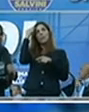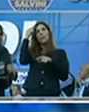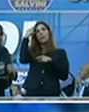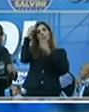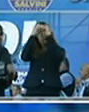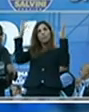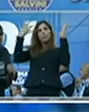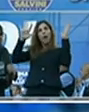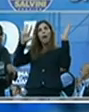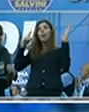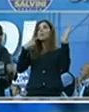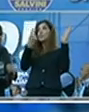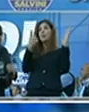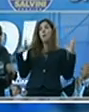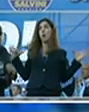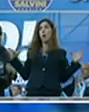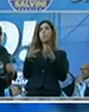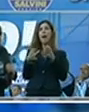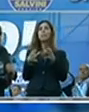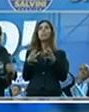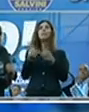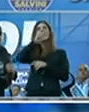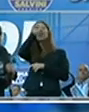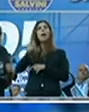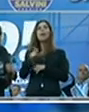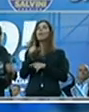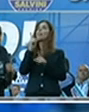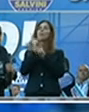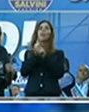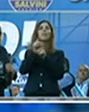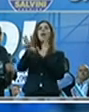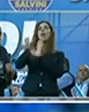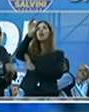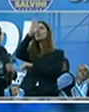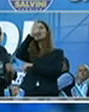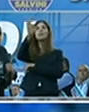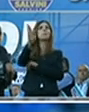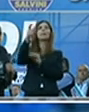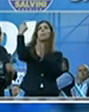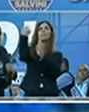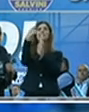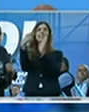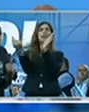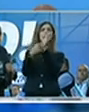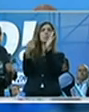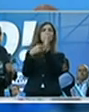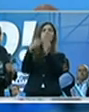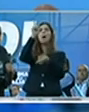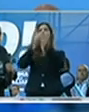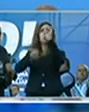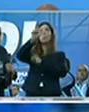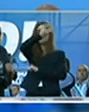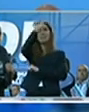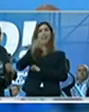per cercare un po' da fuori, ma per azzoppare il Partito Democratico. Insomma, è una maniera un po' tafazziana di fare